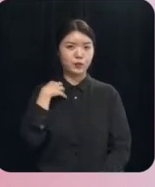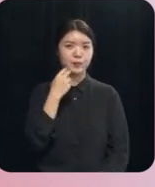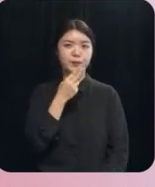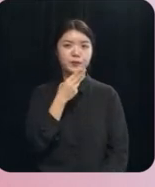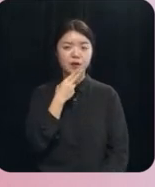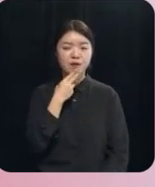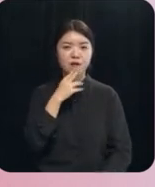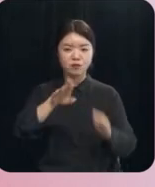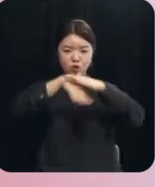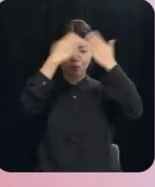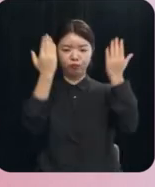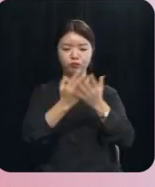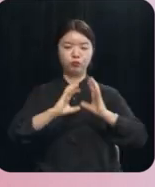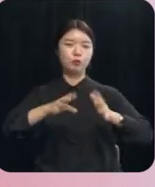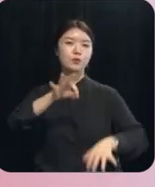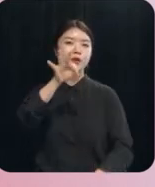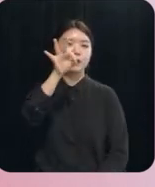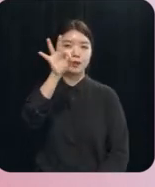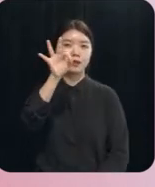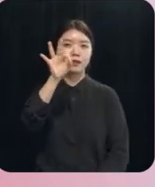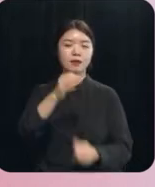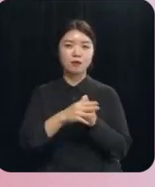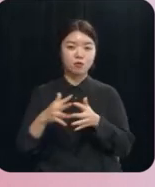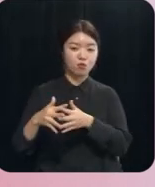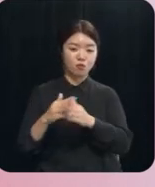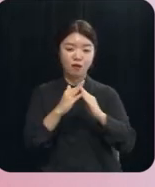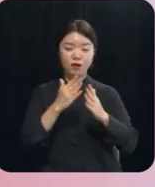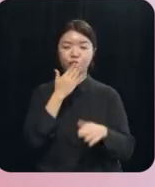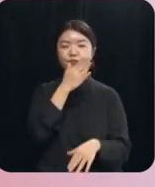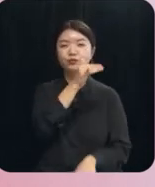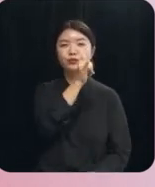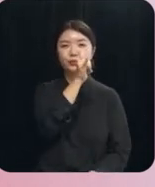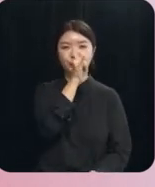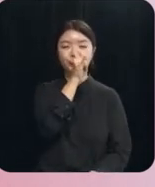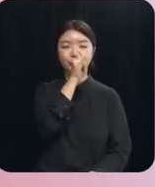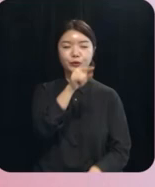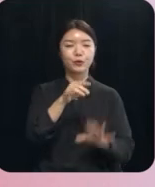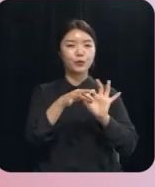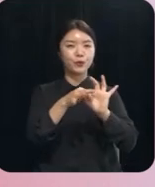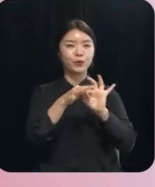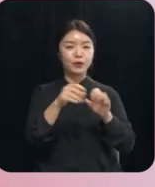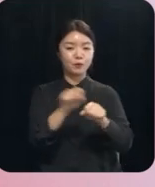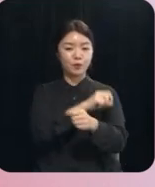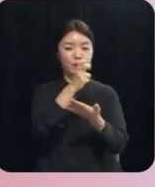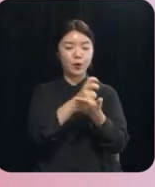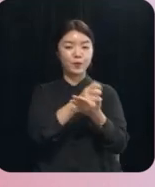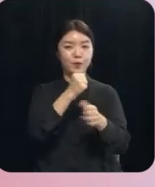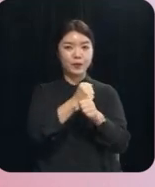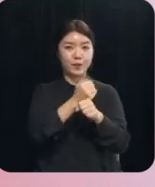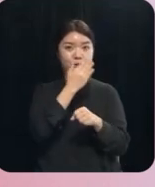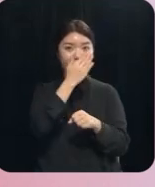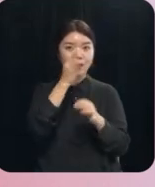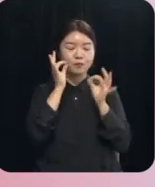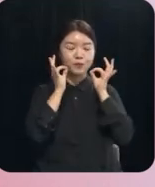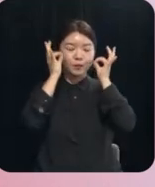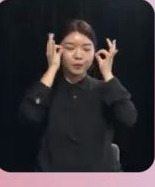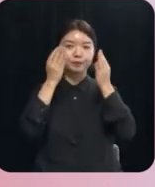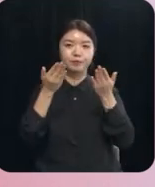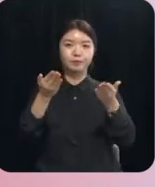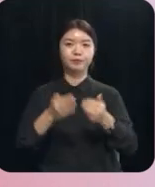제주도의 부담 없이 전부 국비로 공항이 건설될 수 있도록 이런 관련된 특별법을 만들 수 있도록 그렇게